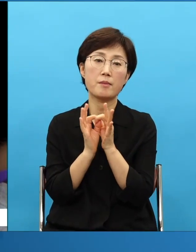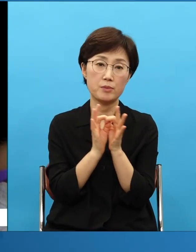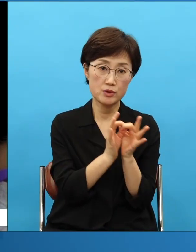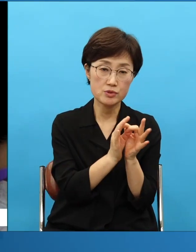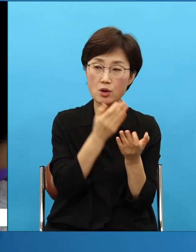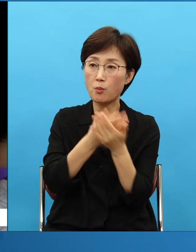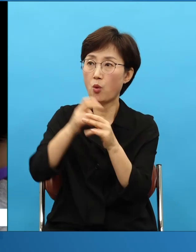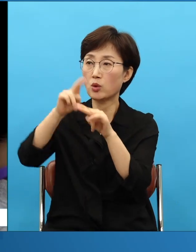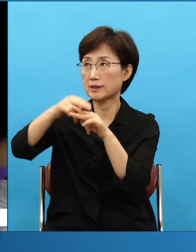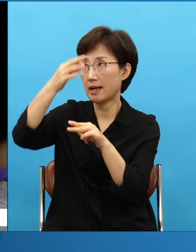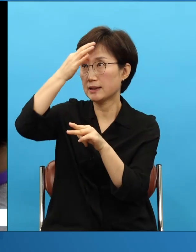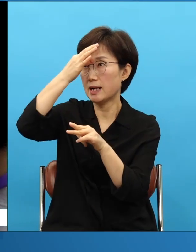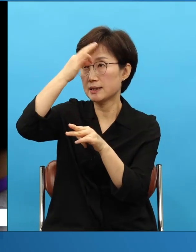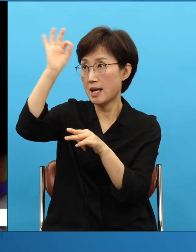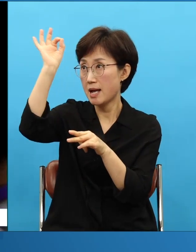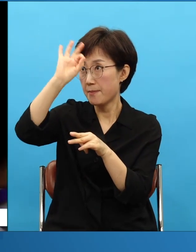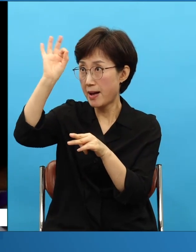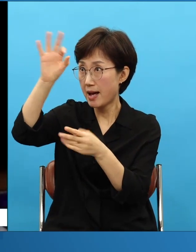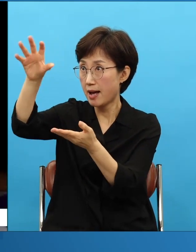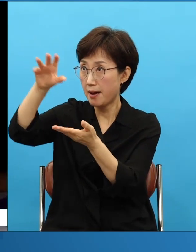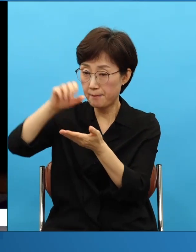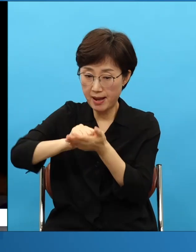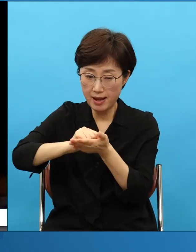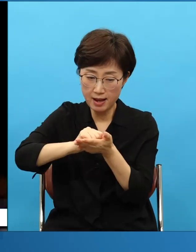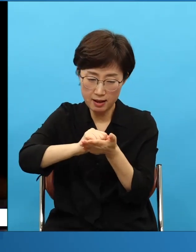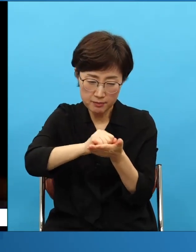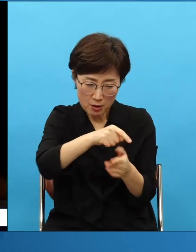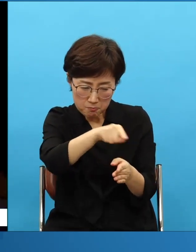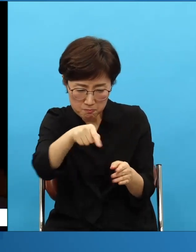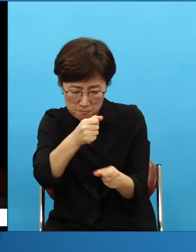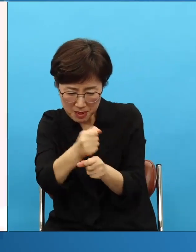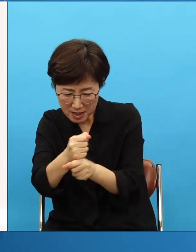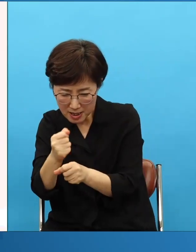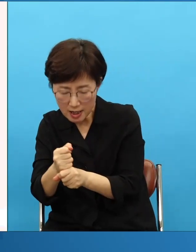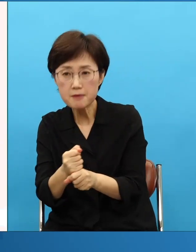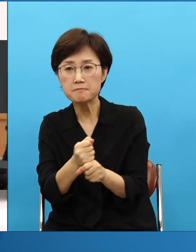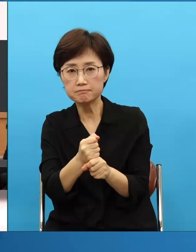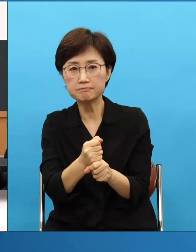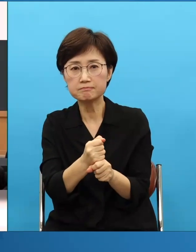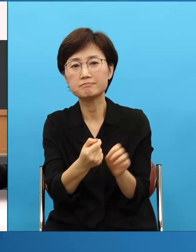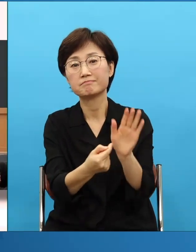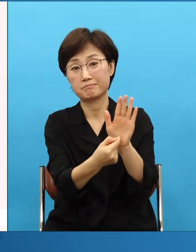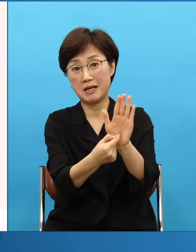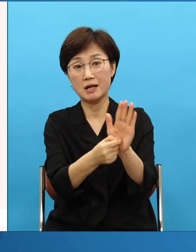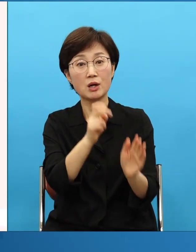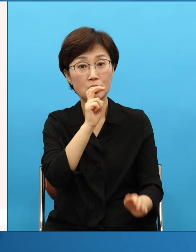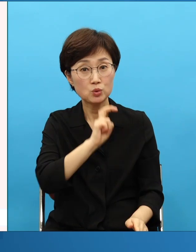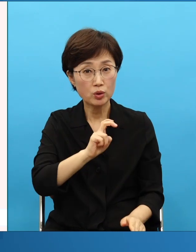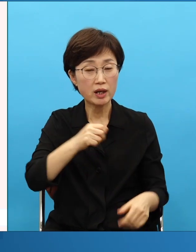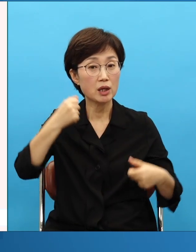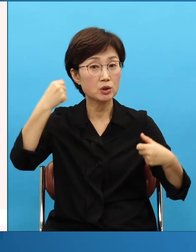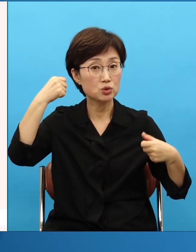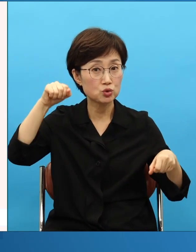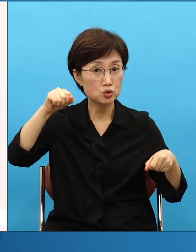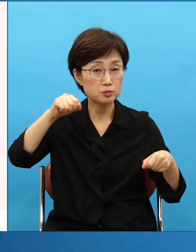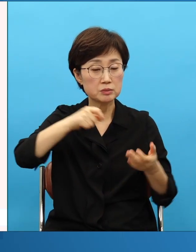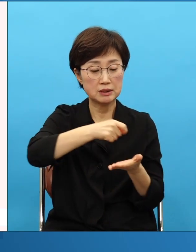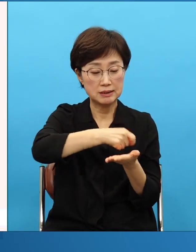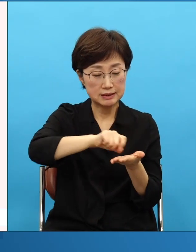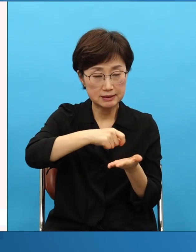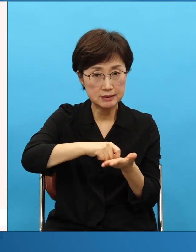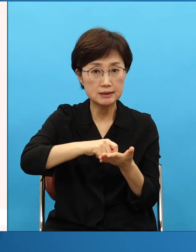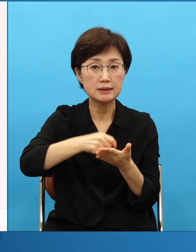주신 달란트를 찾아 작품으로 남기는 탑 랩넌트 유스 공모전은 노래와 춤, 글,